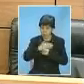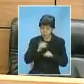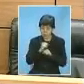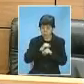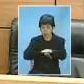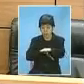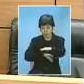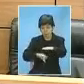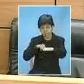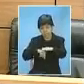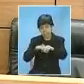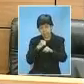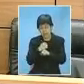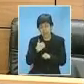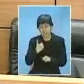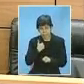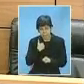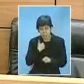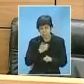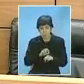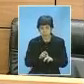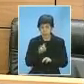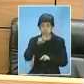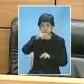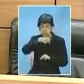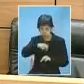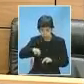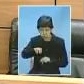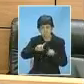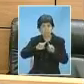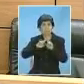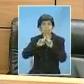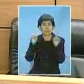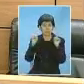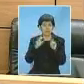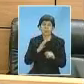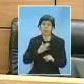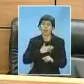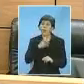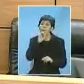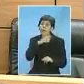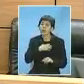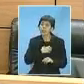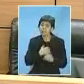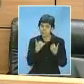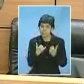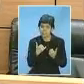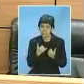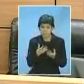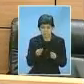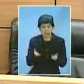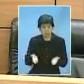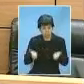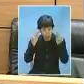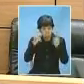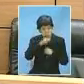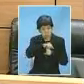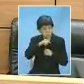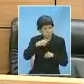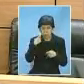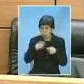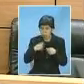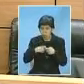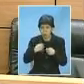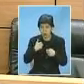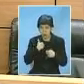ท่านประธานที่เคารพครับมีทางขึ้นทางลงไม่เหมือนกันครับที่ผมบอกจากนี้ก็เพราะว่าเพราะเราเวรคืนที่ดินบางที่ไม่ได้